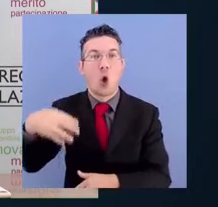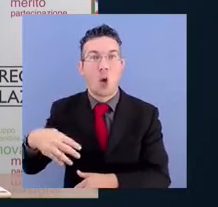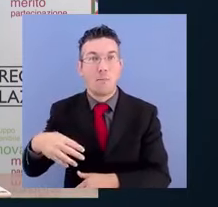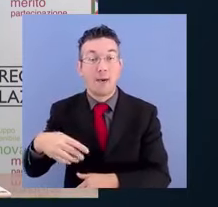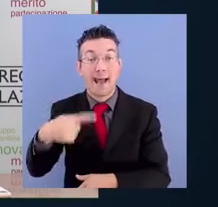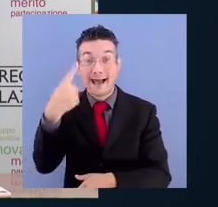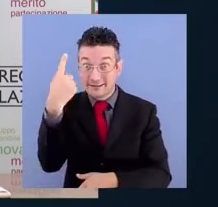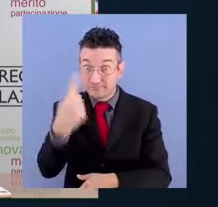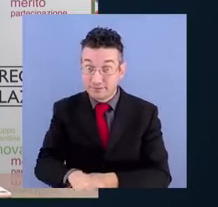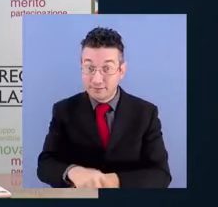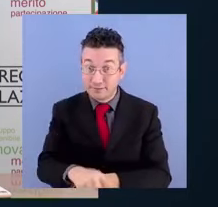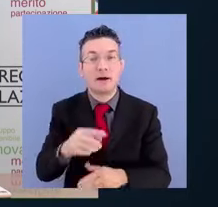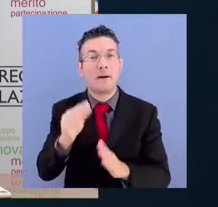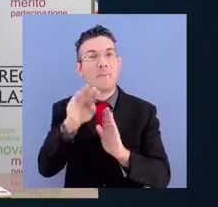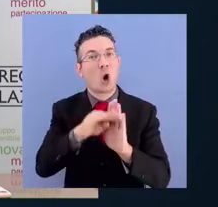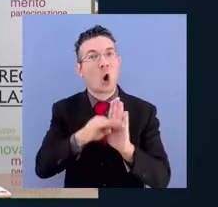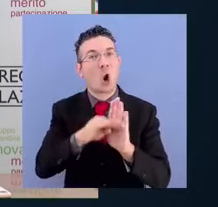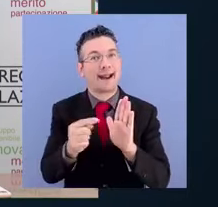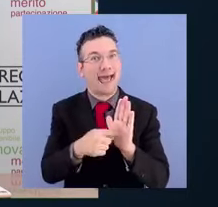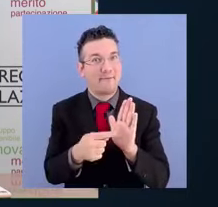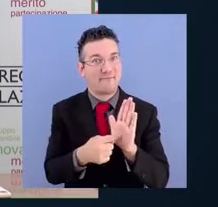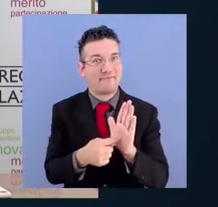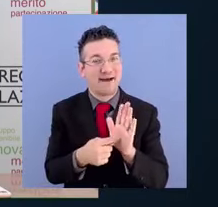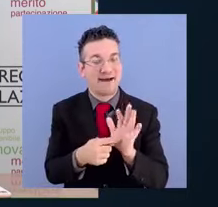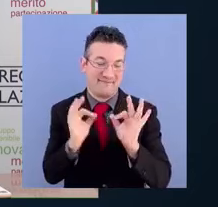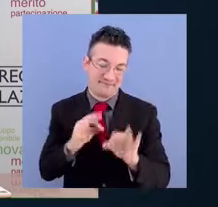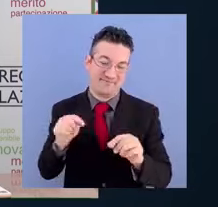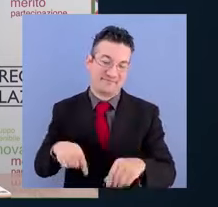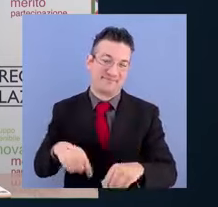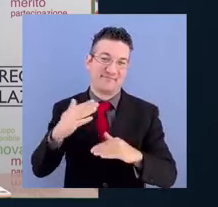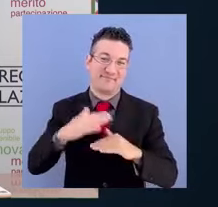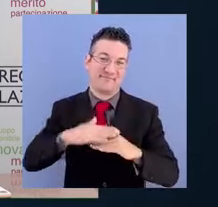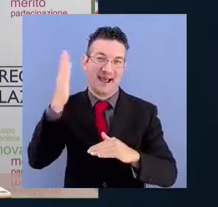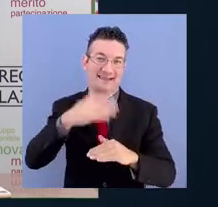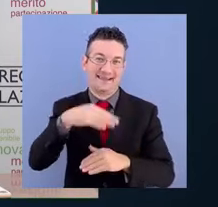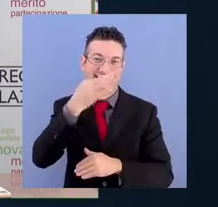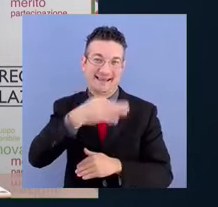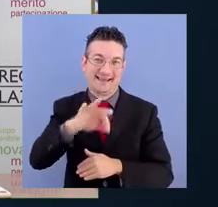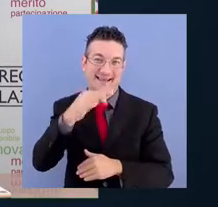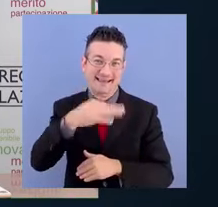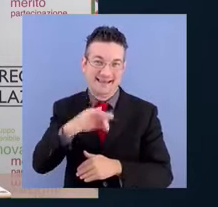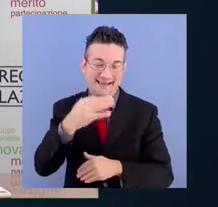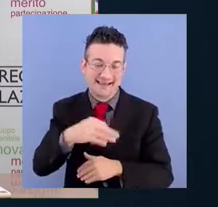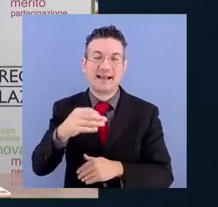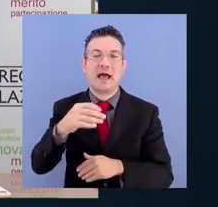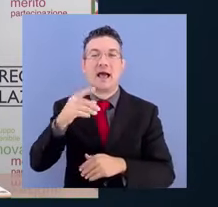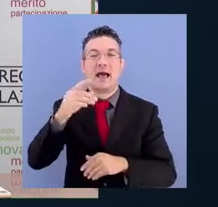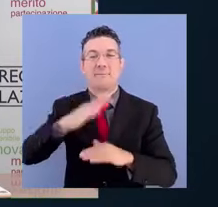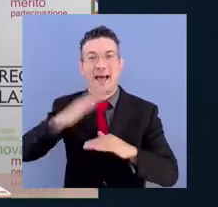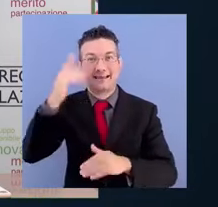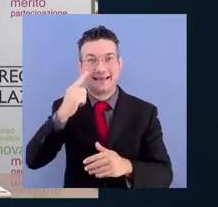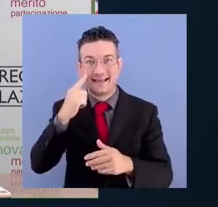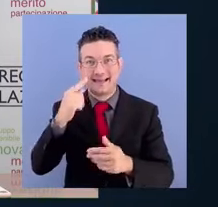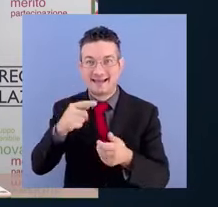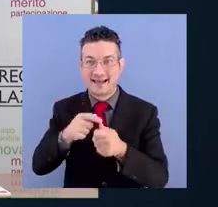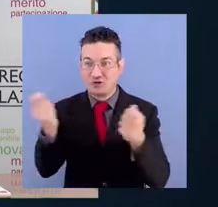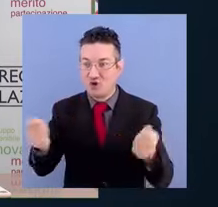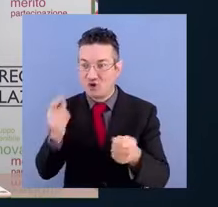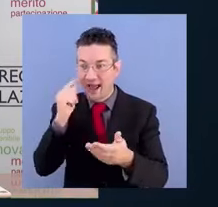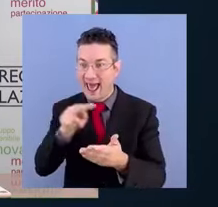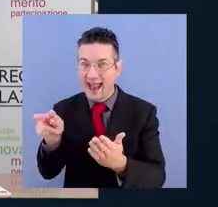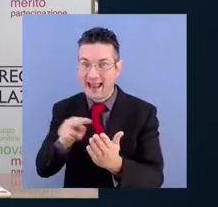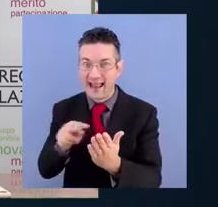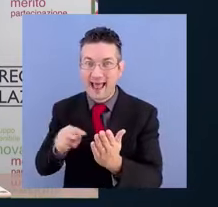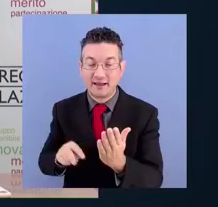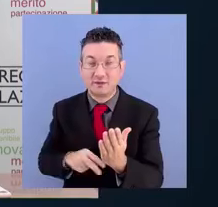maggior ragione anche alla luce di quello che abbiamo letto proprio questa mattina sui giornali e sulla su quello che ci trasmettono anche i